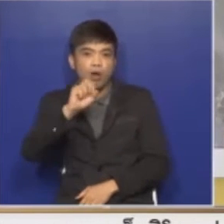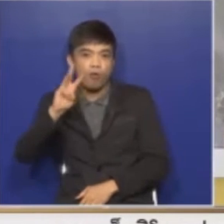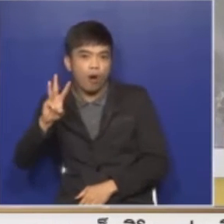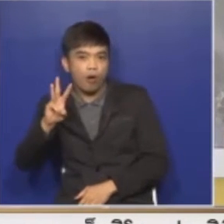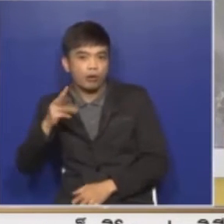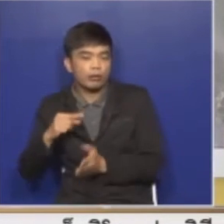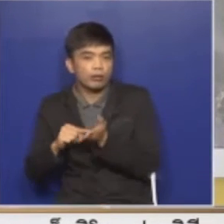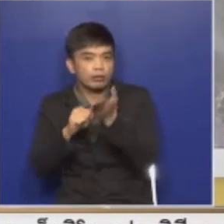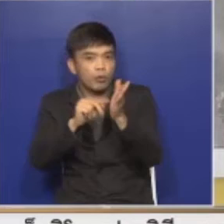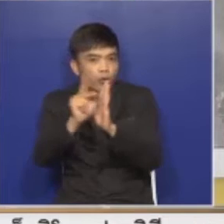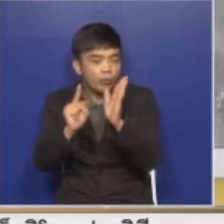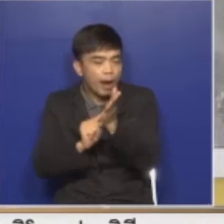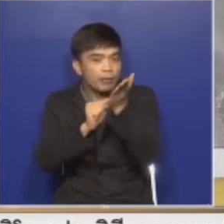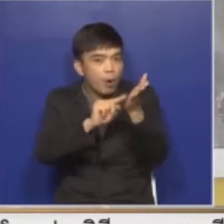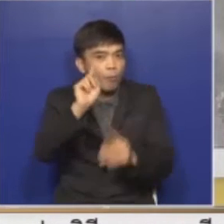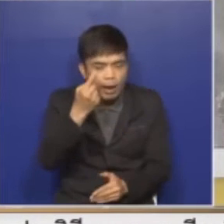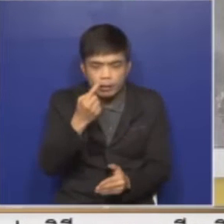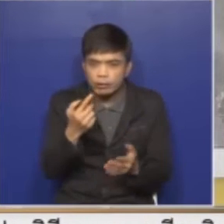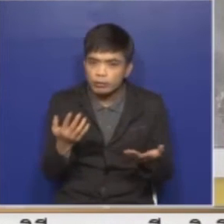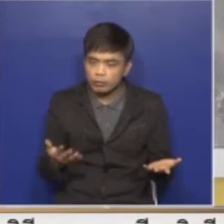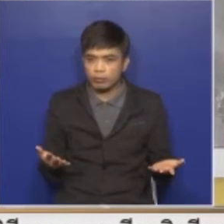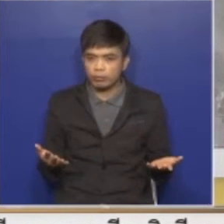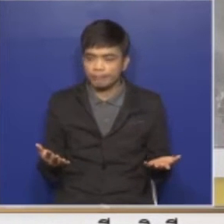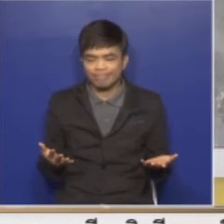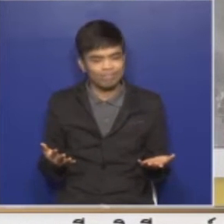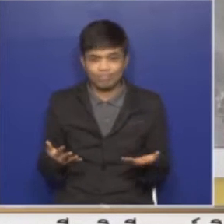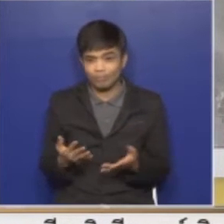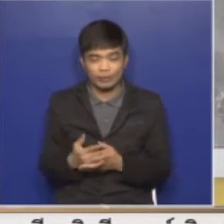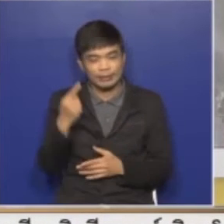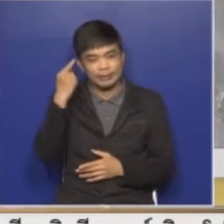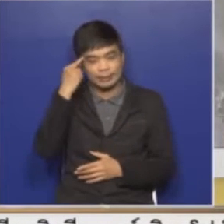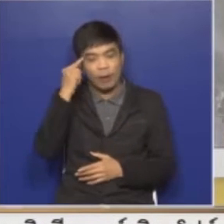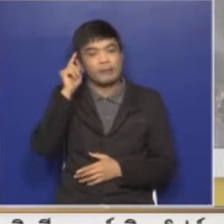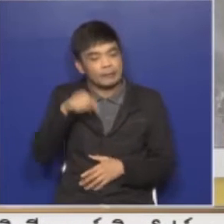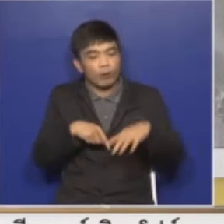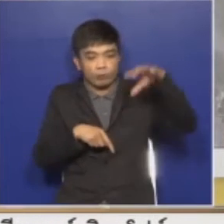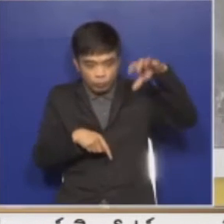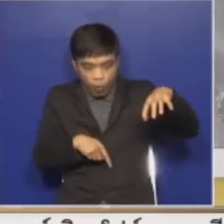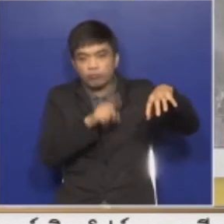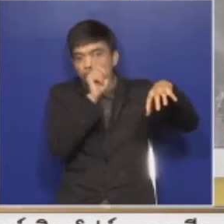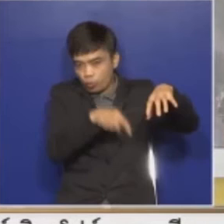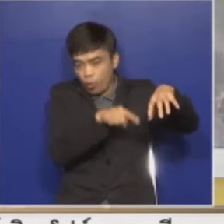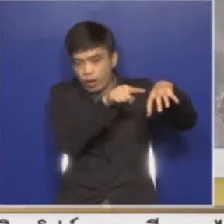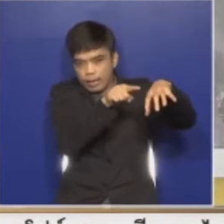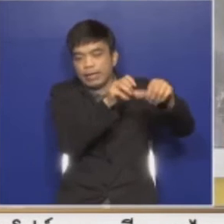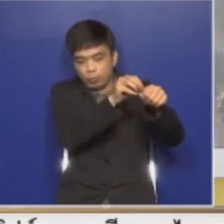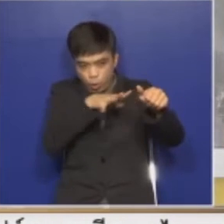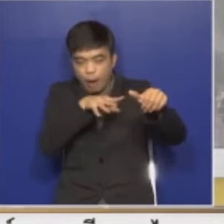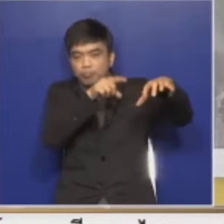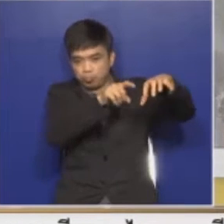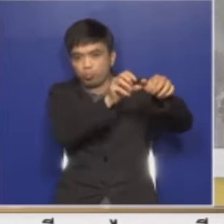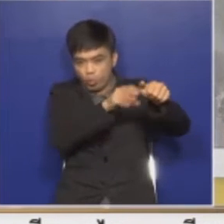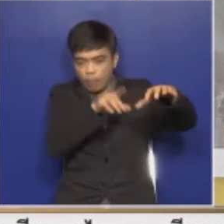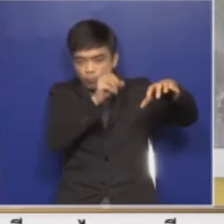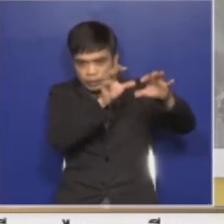ความกฎหมายน้ำนวลอีกซึ่งเรื่องราวเหล่านี้นะครับผมคิดว่าสถาบันพระปกเกล้าต้องเป็นหลักให้เราครับที่สำคัญ